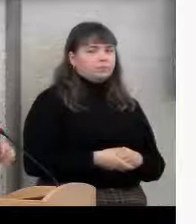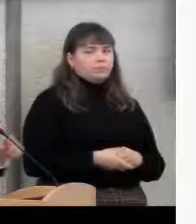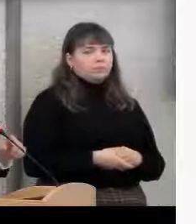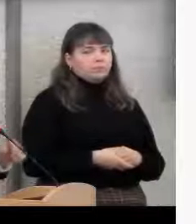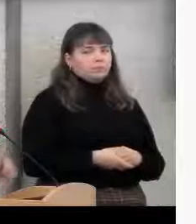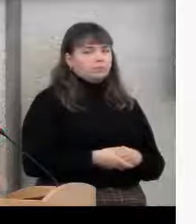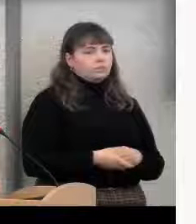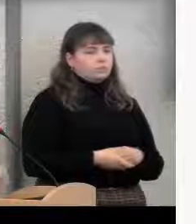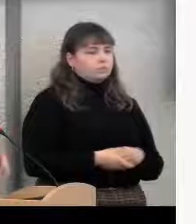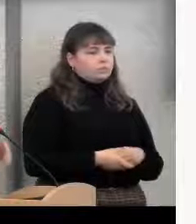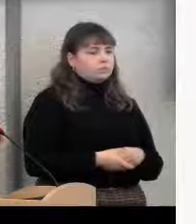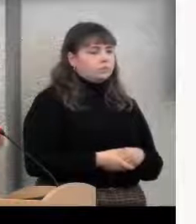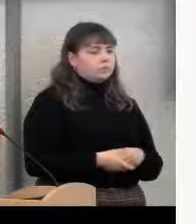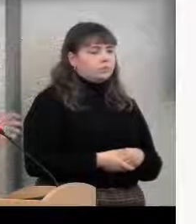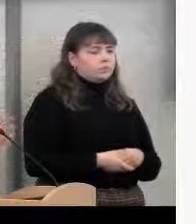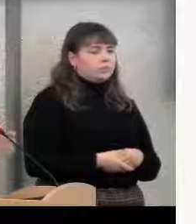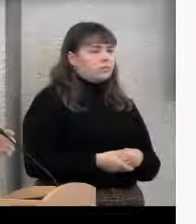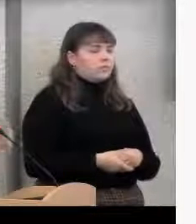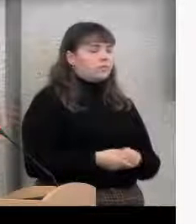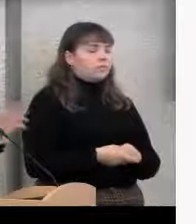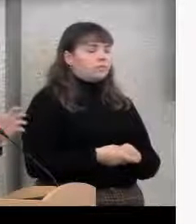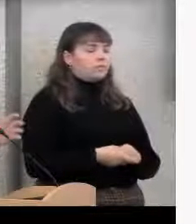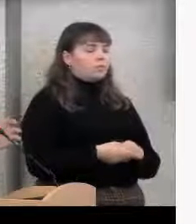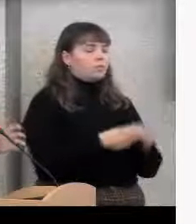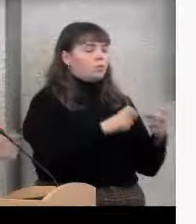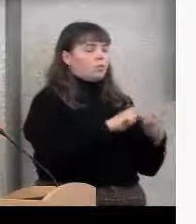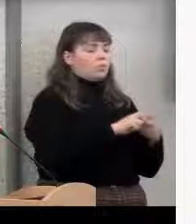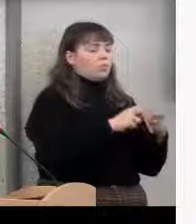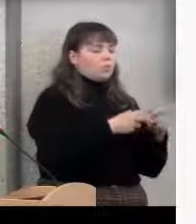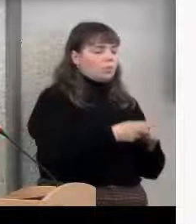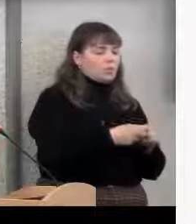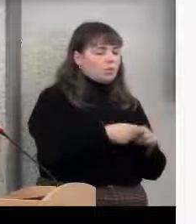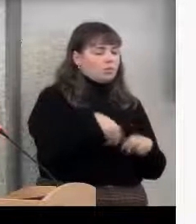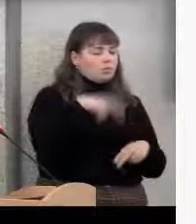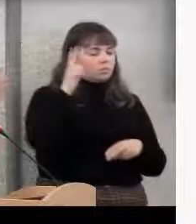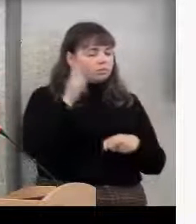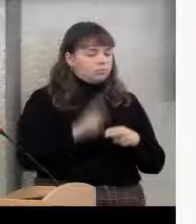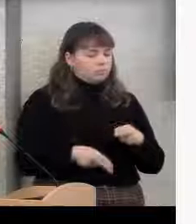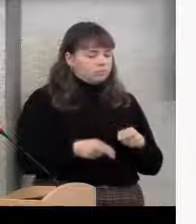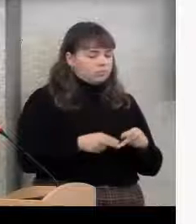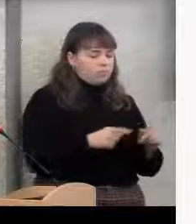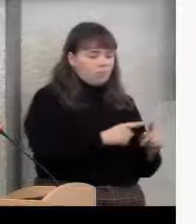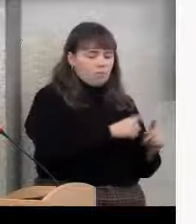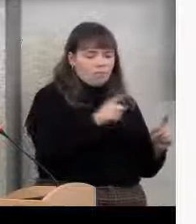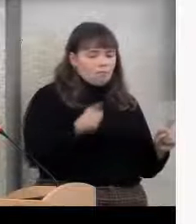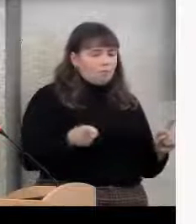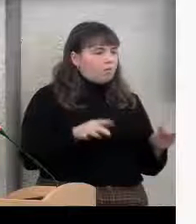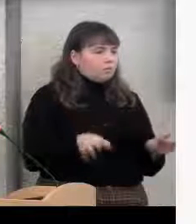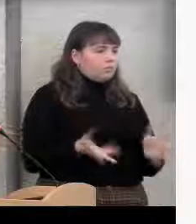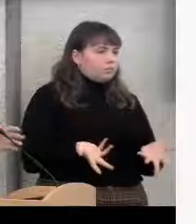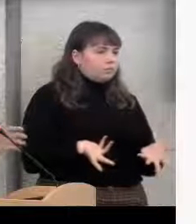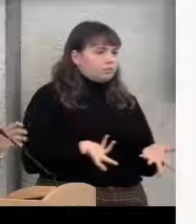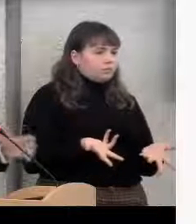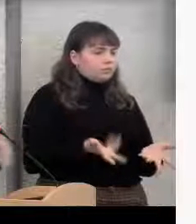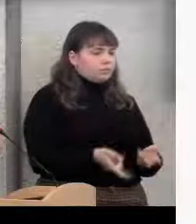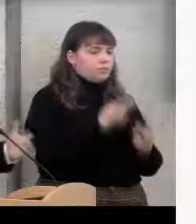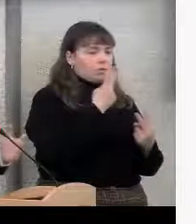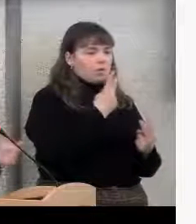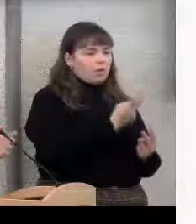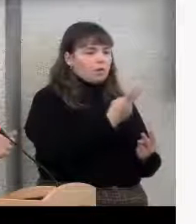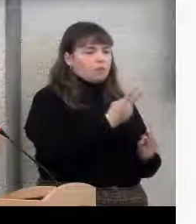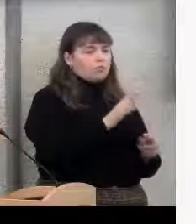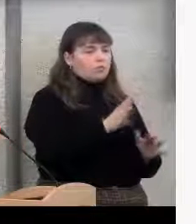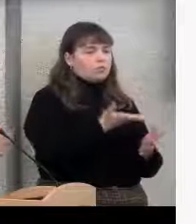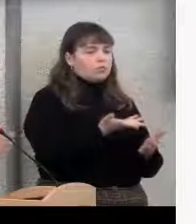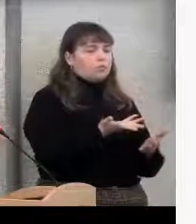Taip, tai kaip mes atėjome nuo problemos, kurią matėme iki sprendimo, tai štai čia galite matyti visą tą, kaip laike